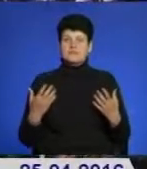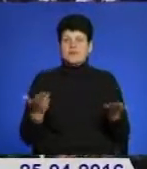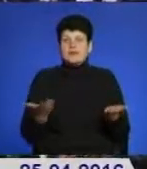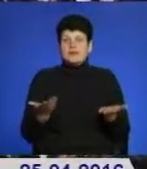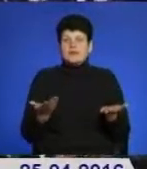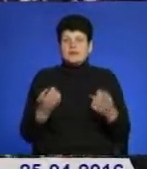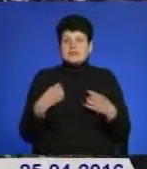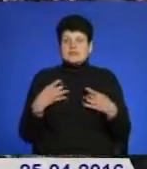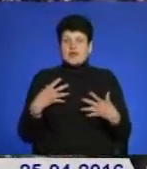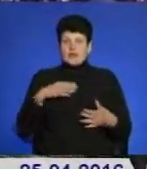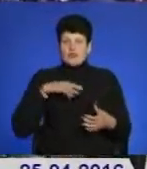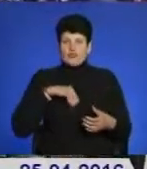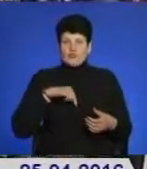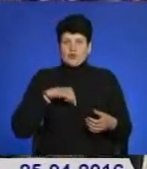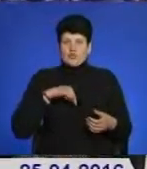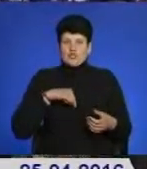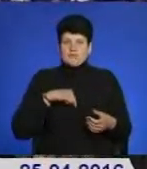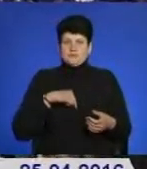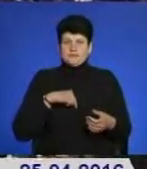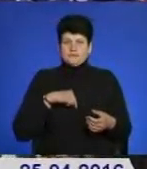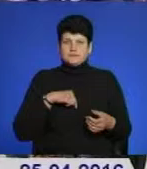Якесь свято в душі.